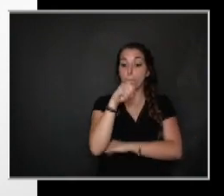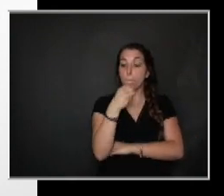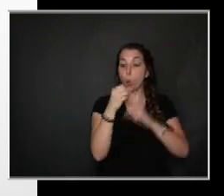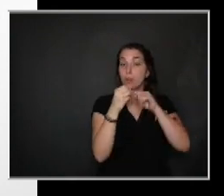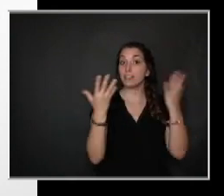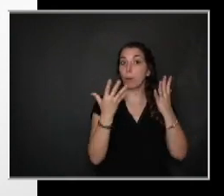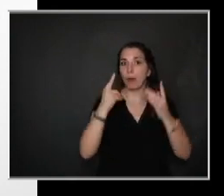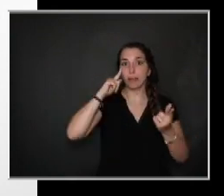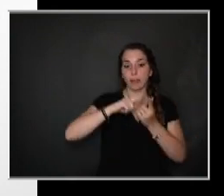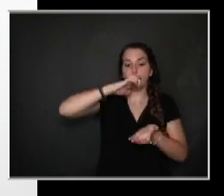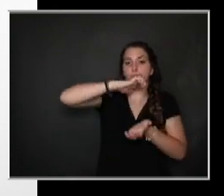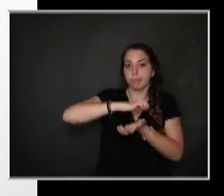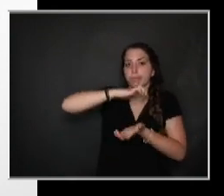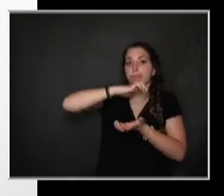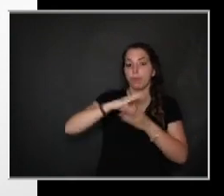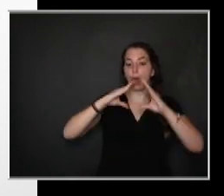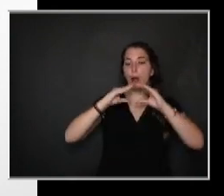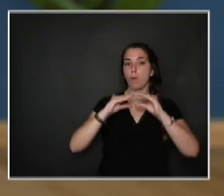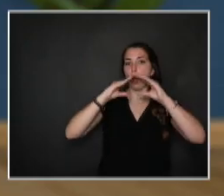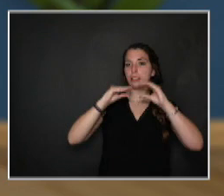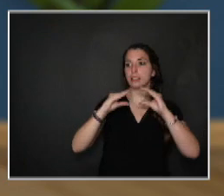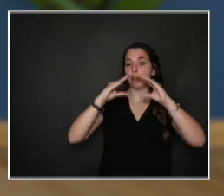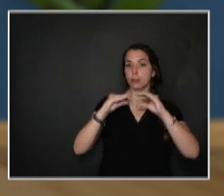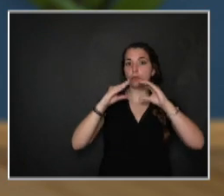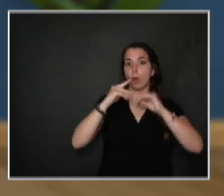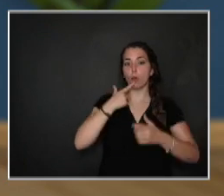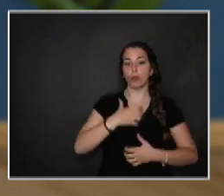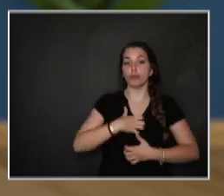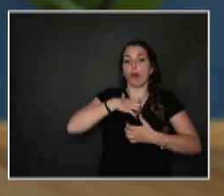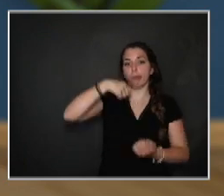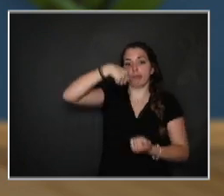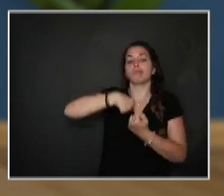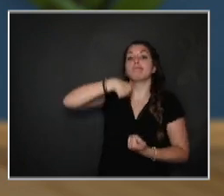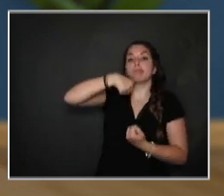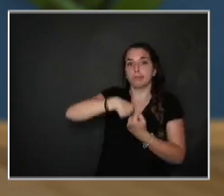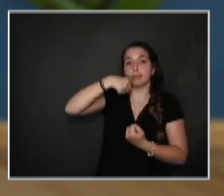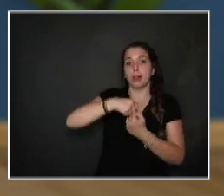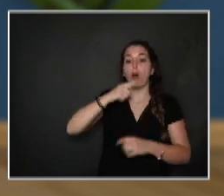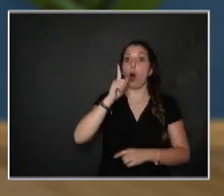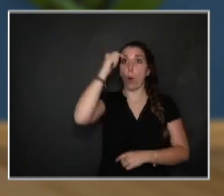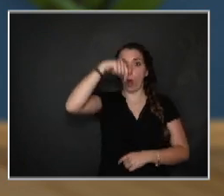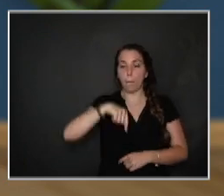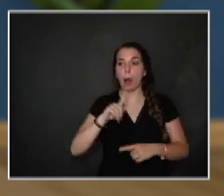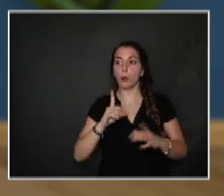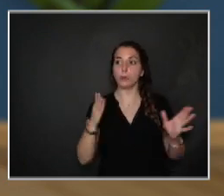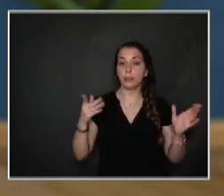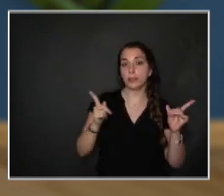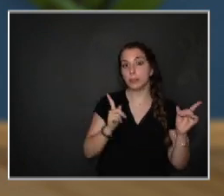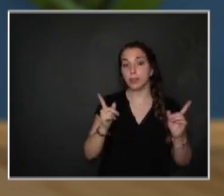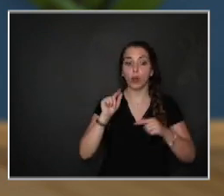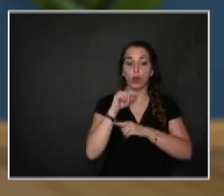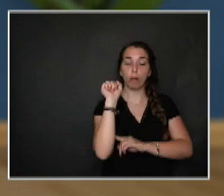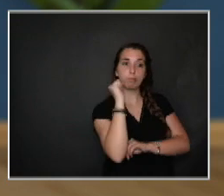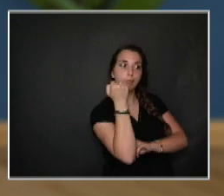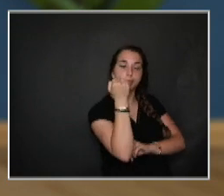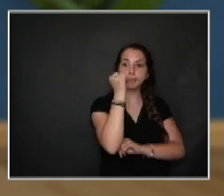boule, elle permet donc d'amortir les chocs de haut en bas, mais également dans les torsions. Sauf que